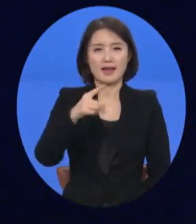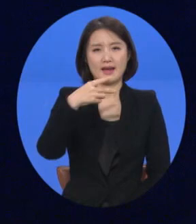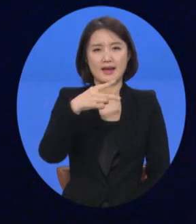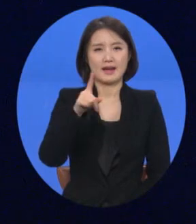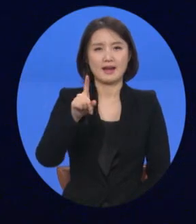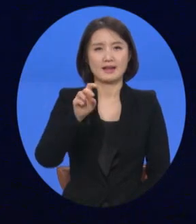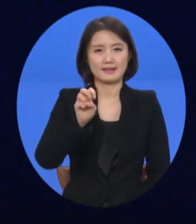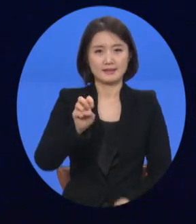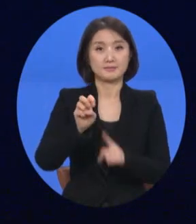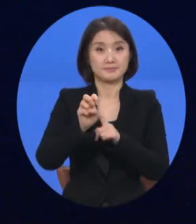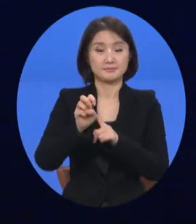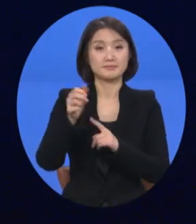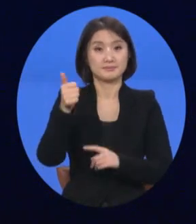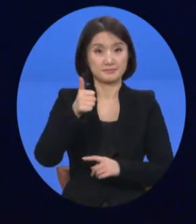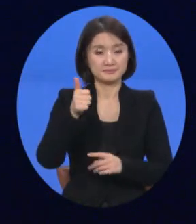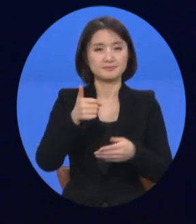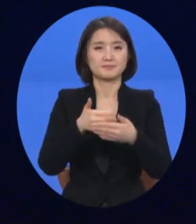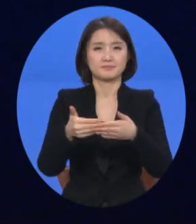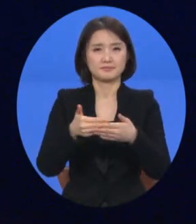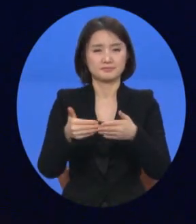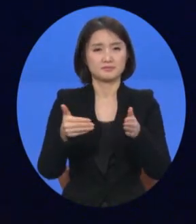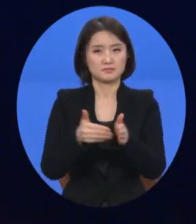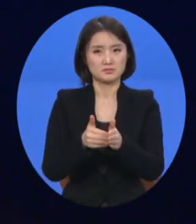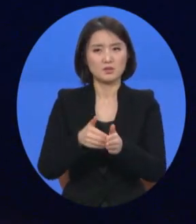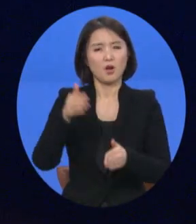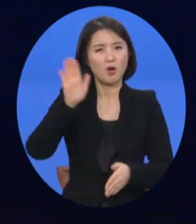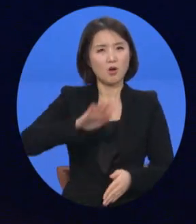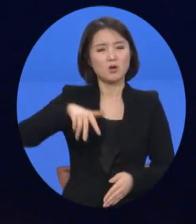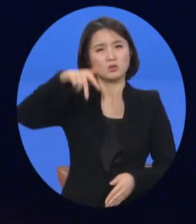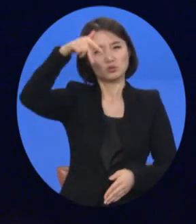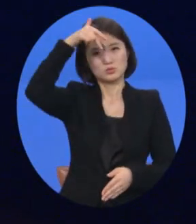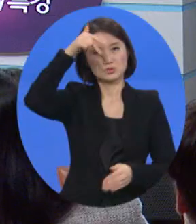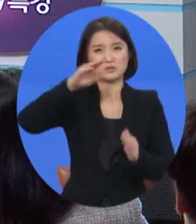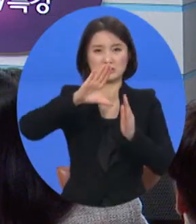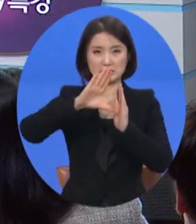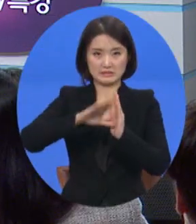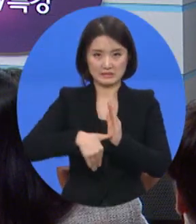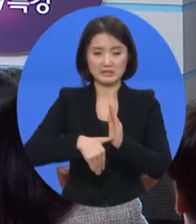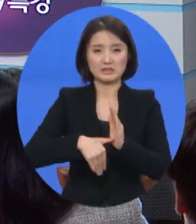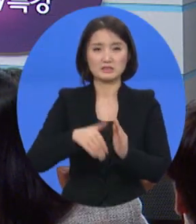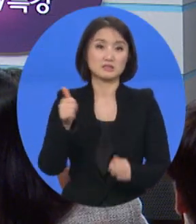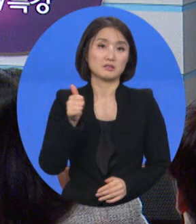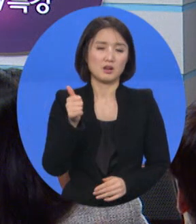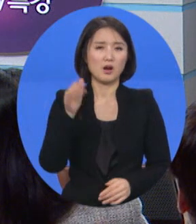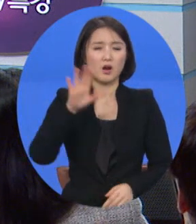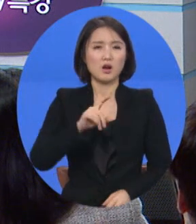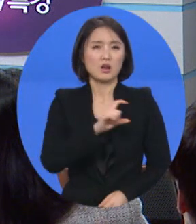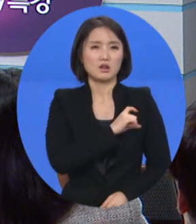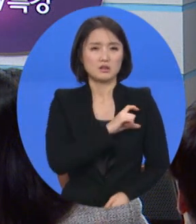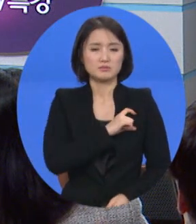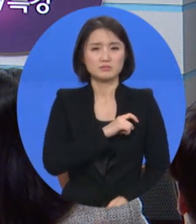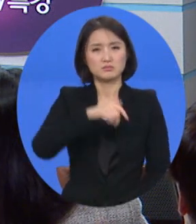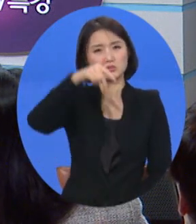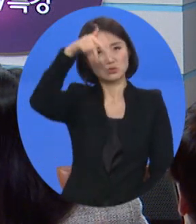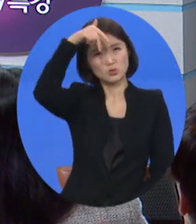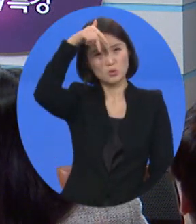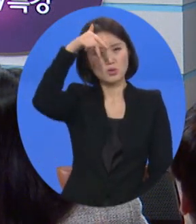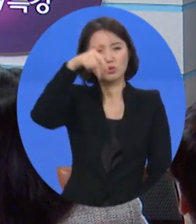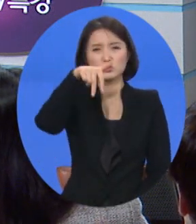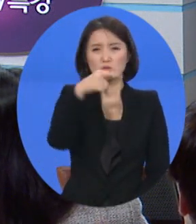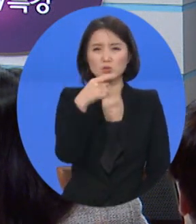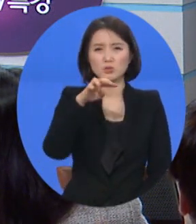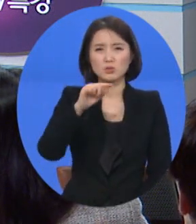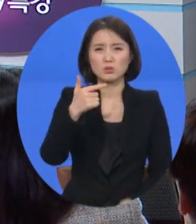하다 미란 화가가 조선 사람 이라고 밝힌 이유가 있습니다 그럼 왜냐하면 이 그림이 일본에 있었던 그림입니다